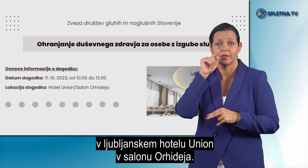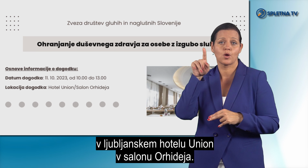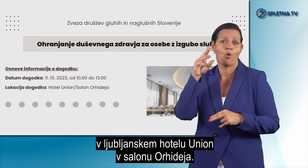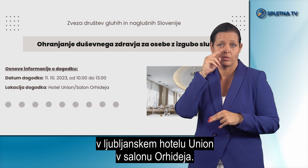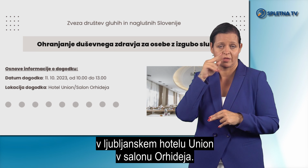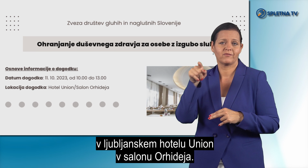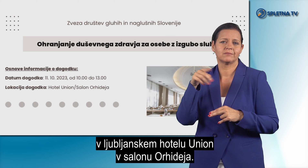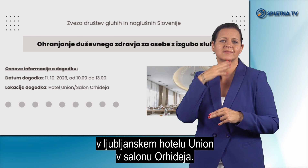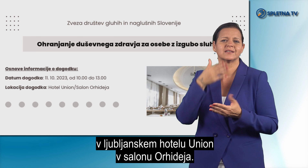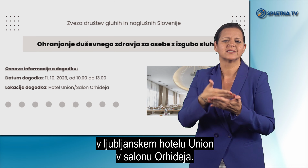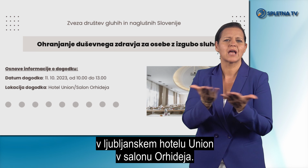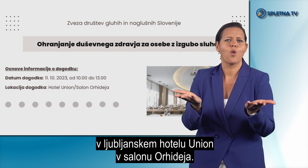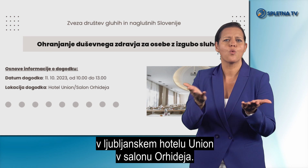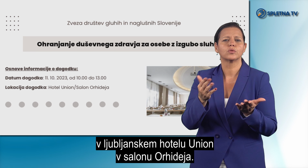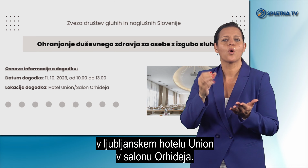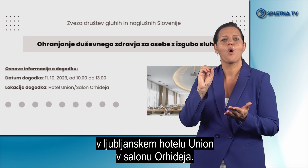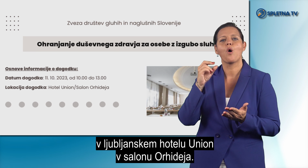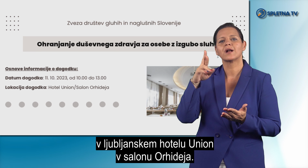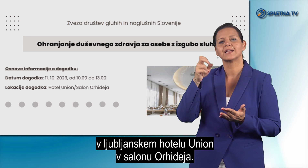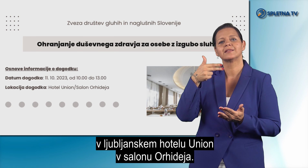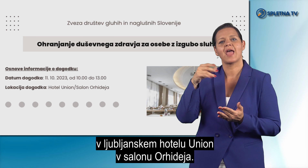salonu Orhideja.